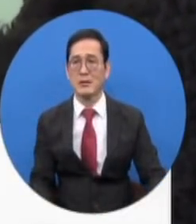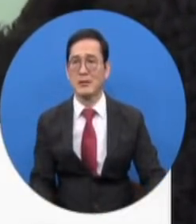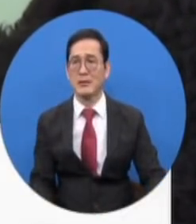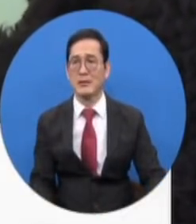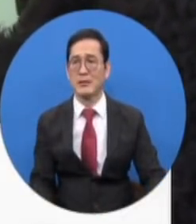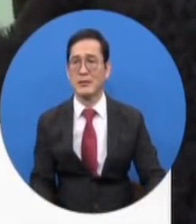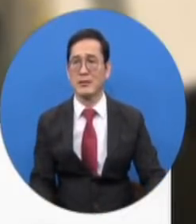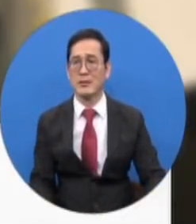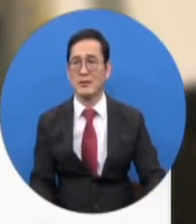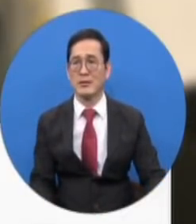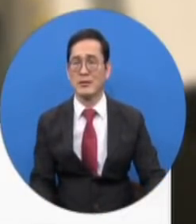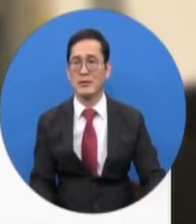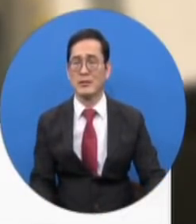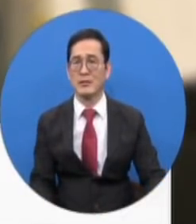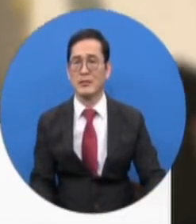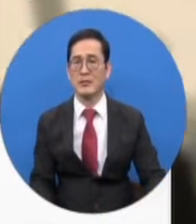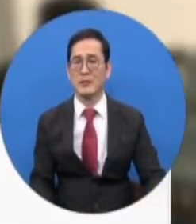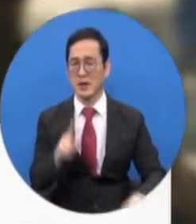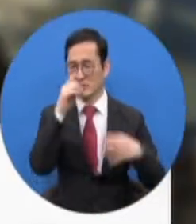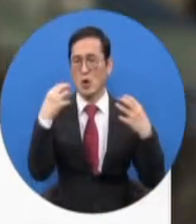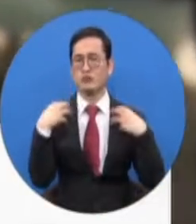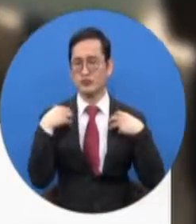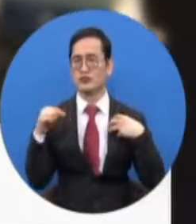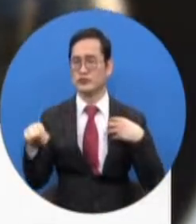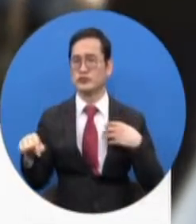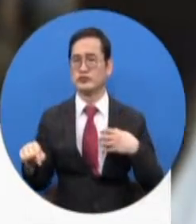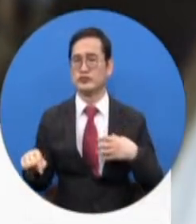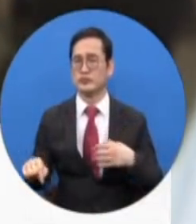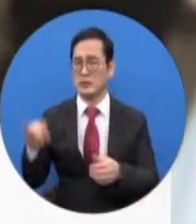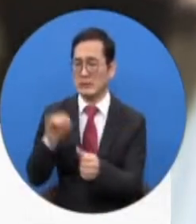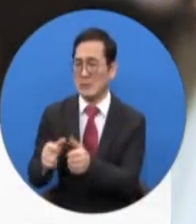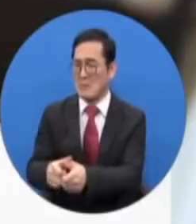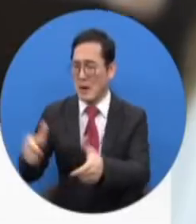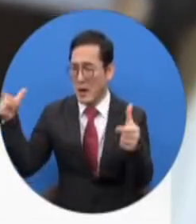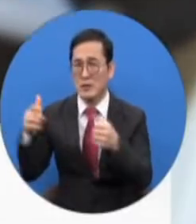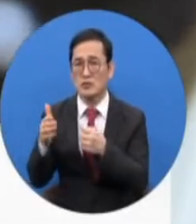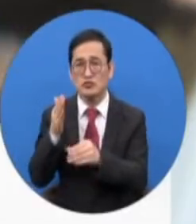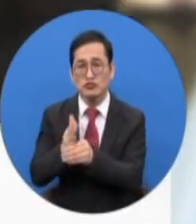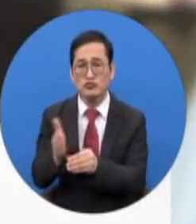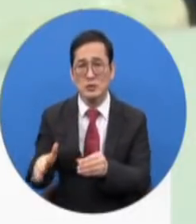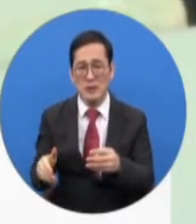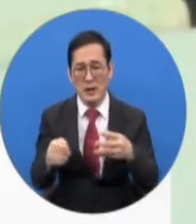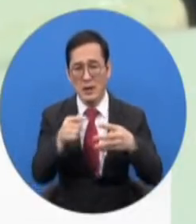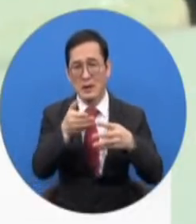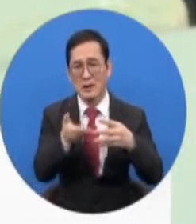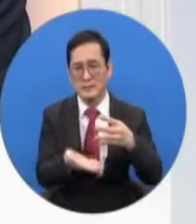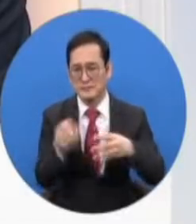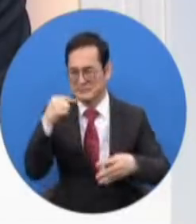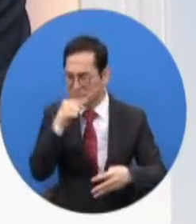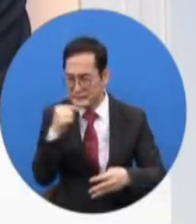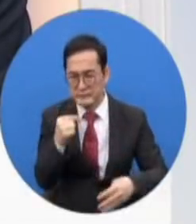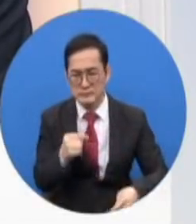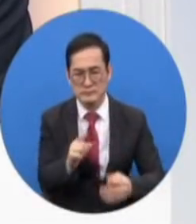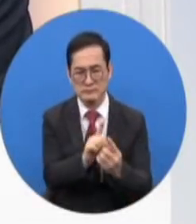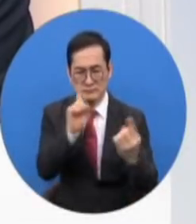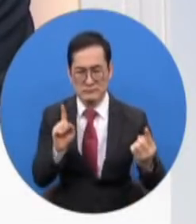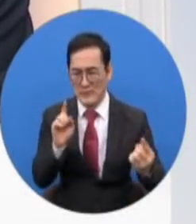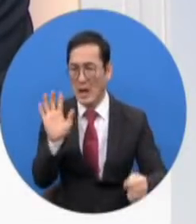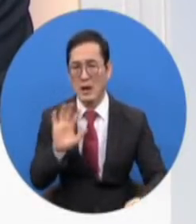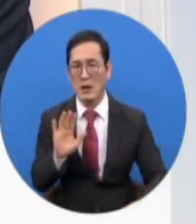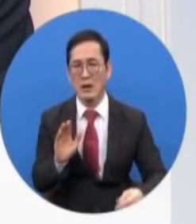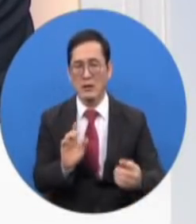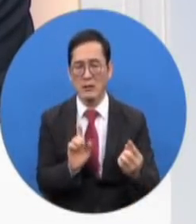계속 방역 당국에서는 사회적 거리두기에서 풀고 있는 겁니다. 아니 그럼 이런 질문 가능합니까? 미국이나 영국의